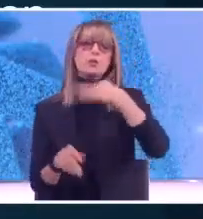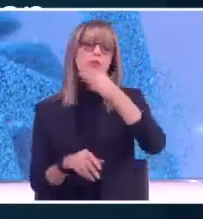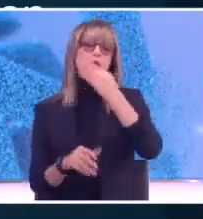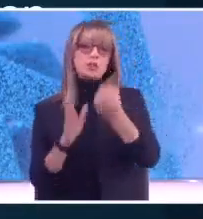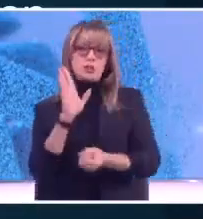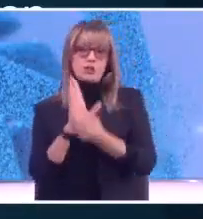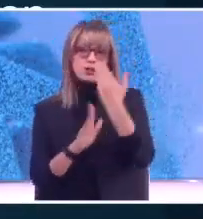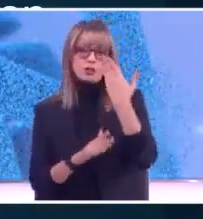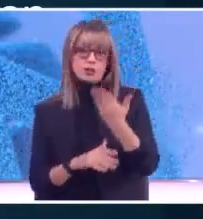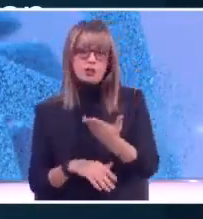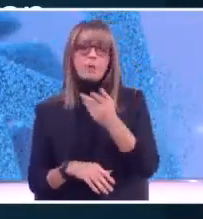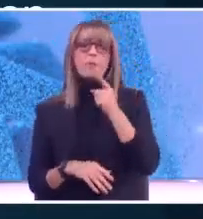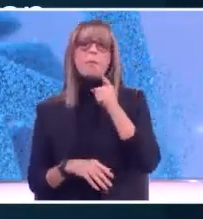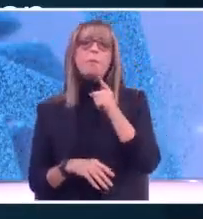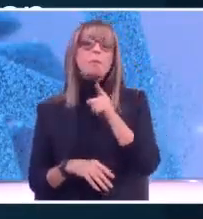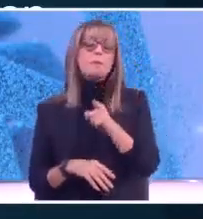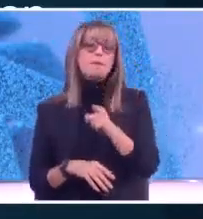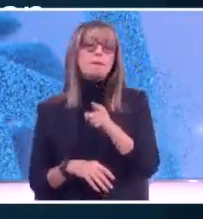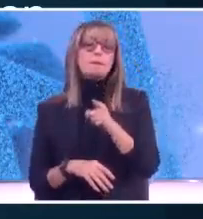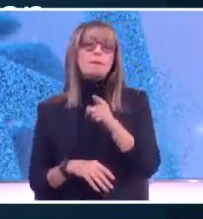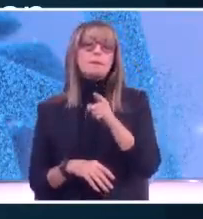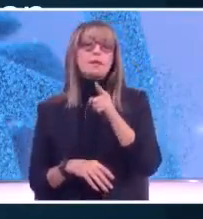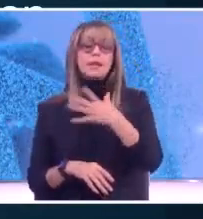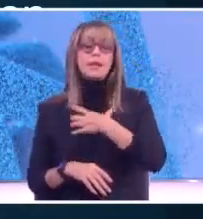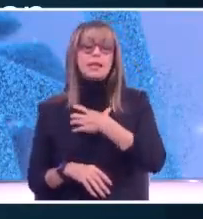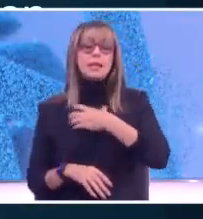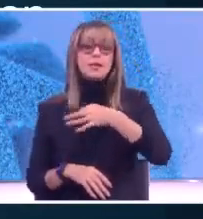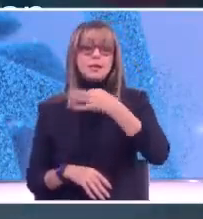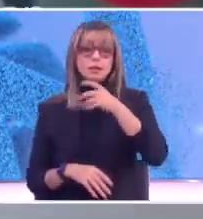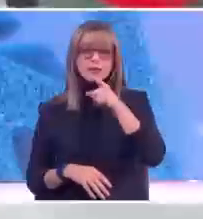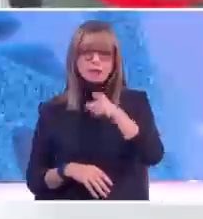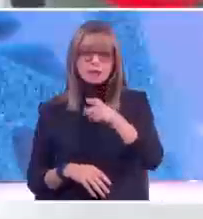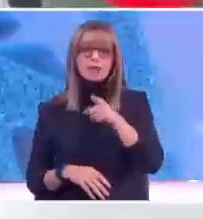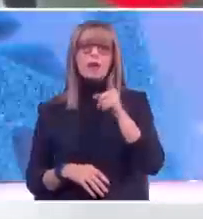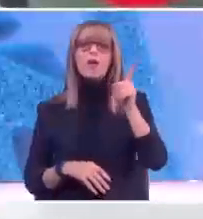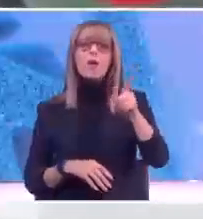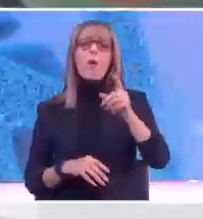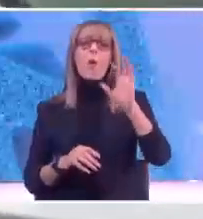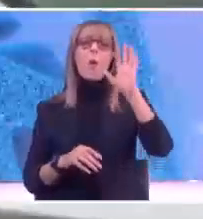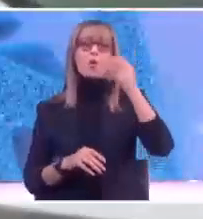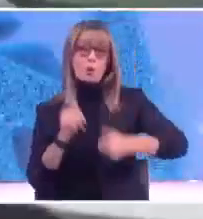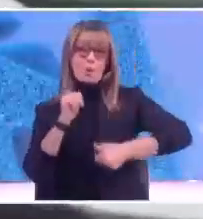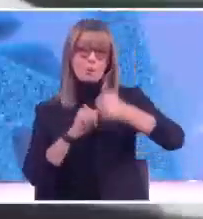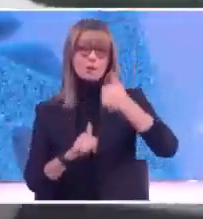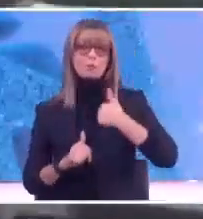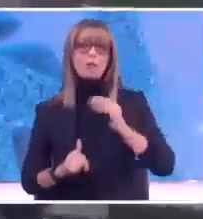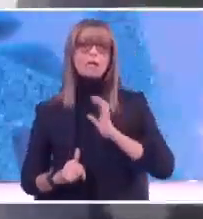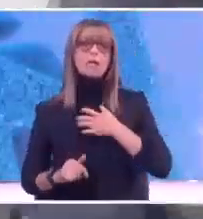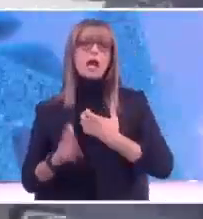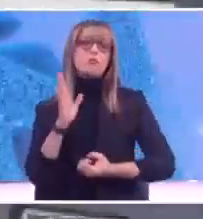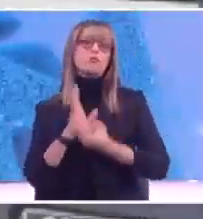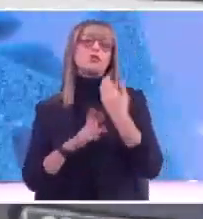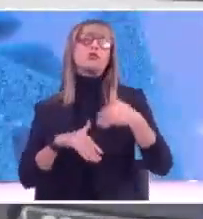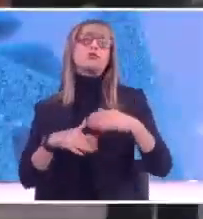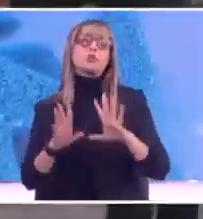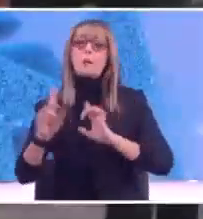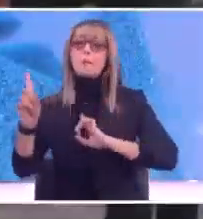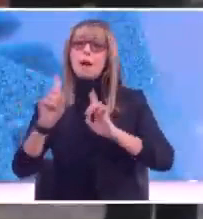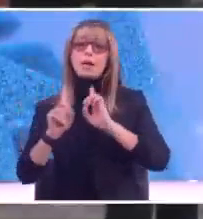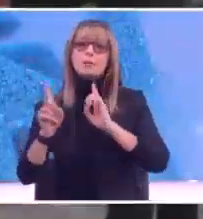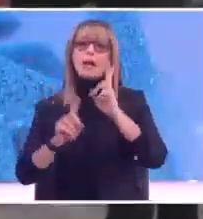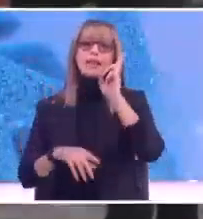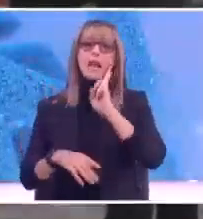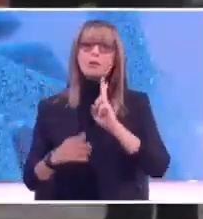çıktı. NTV'nin edindiği bilgiye göre Cep ifadesinde Sinan Ateş Ocak Başkanı iken bize sahip çıkmadı. Yargıtay'da